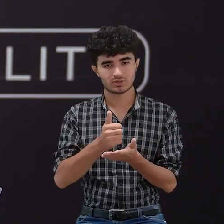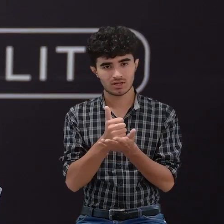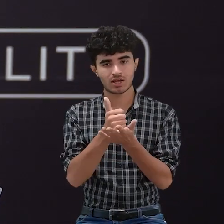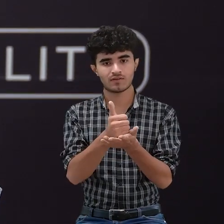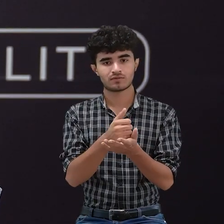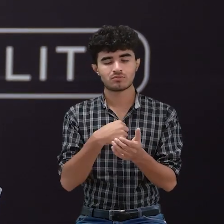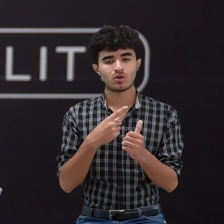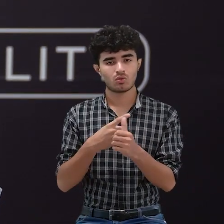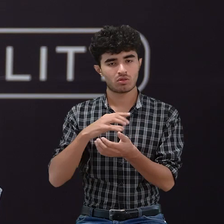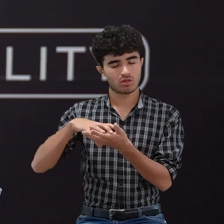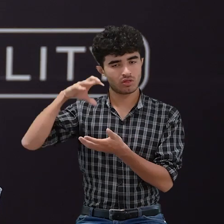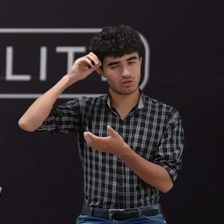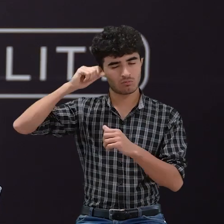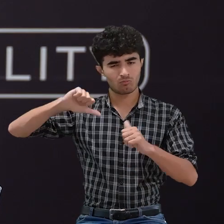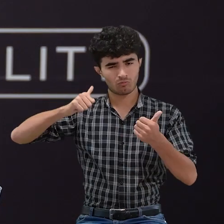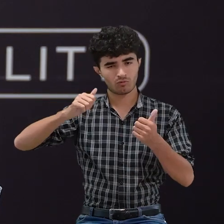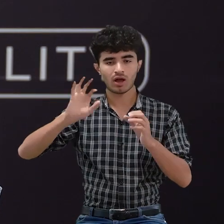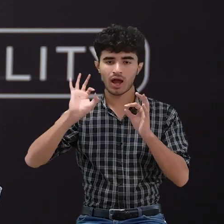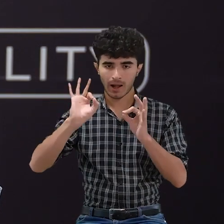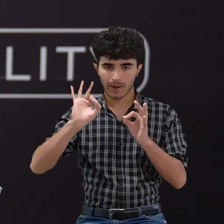پڑھا سکوں اور ان کو